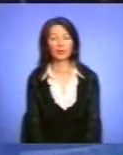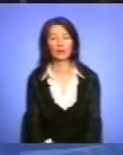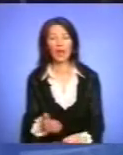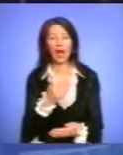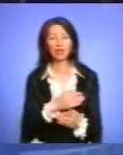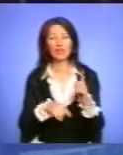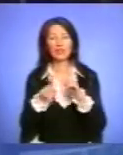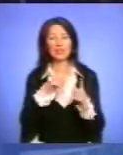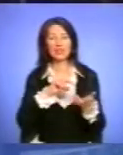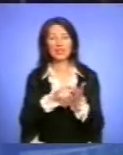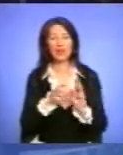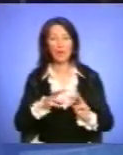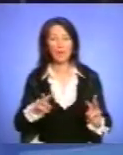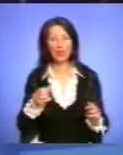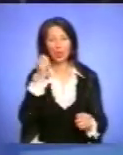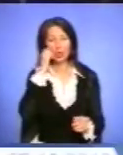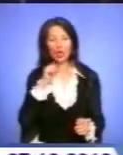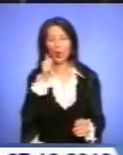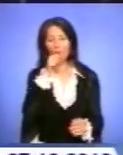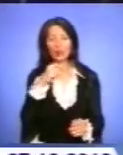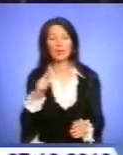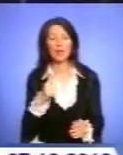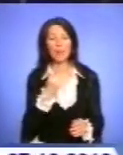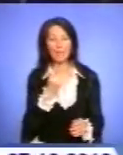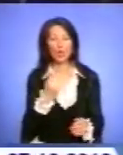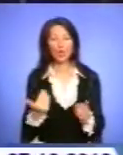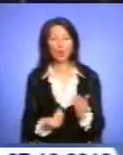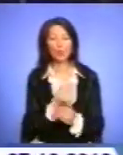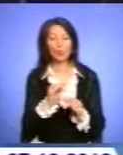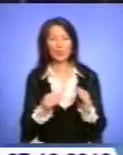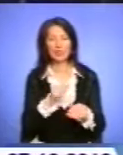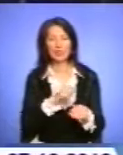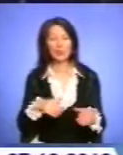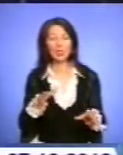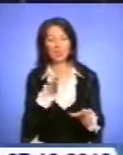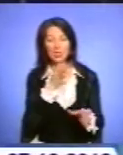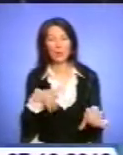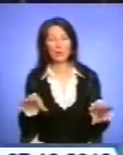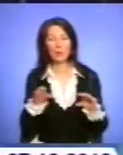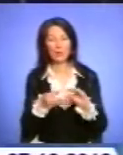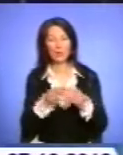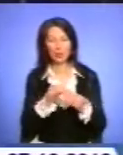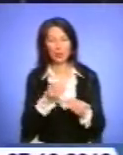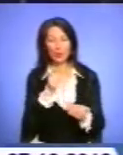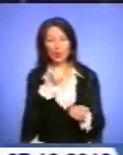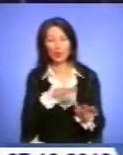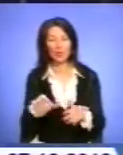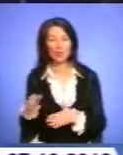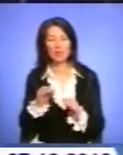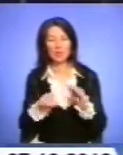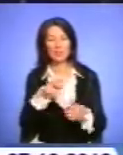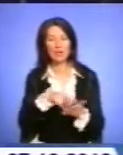Останнє засідання Кабміну у старому році та перше у новому складі. Саме час підбити підсумки року, що минає, та скласти план дій